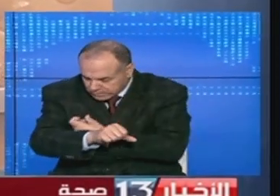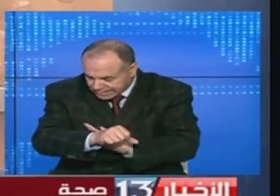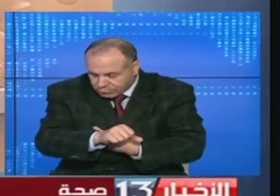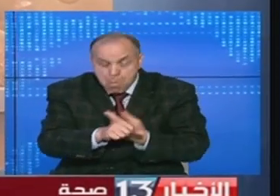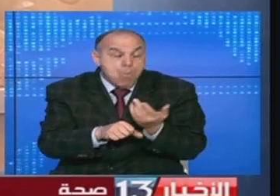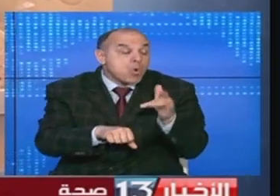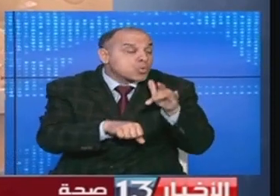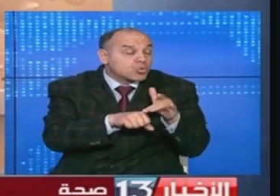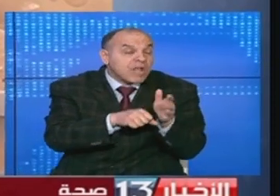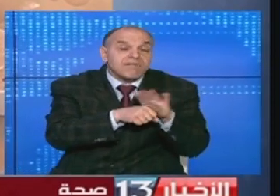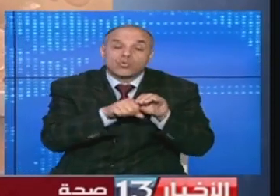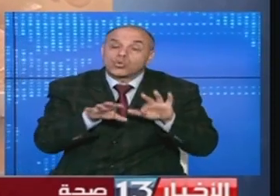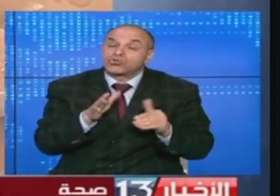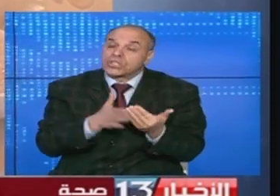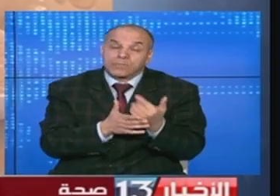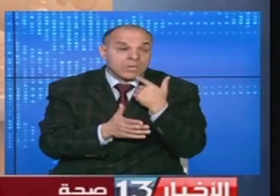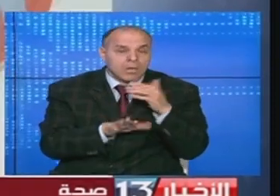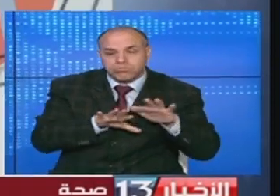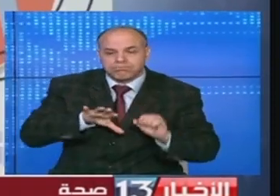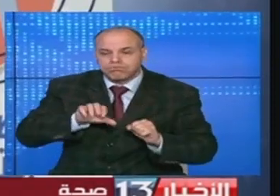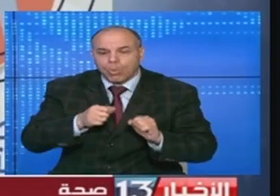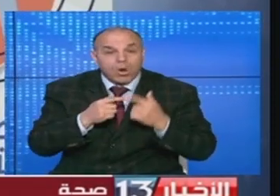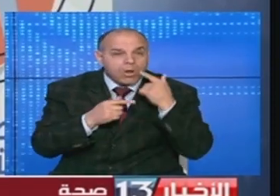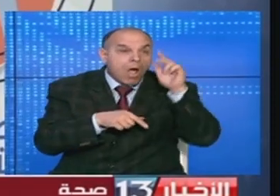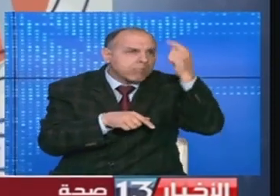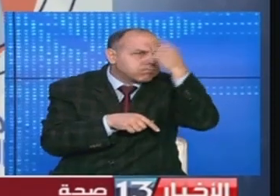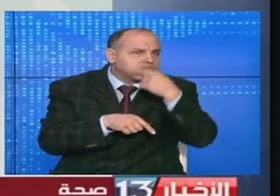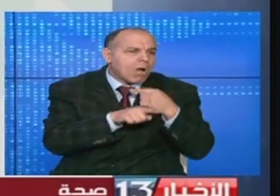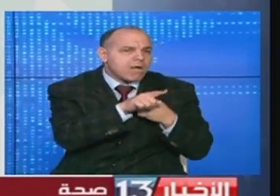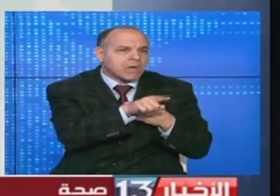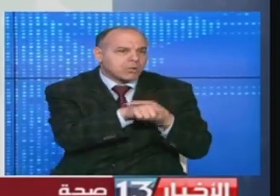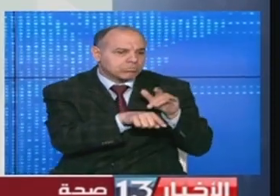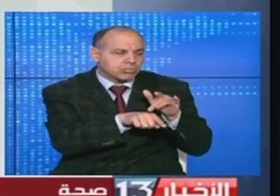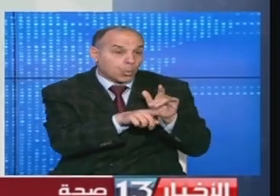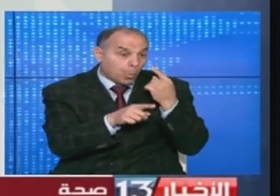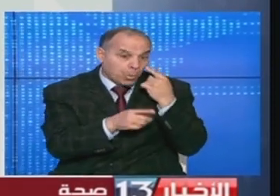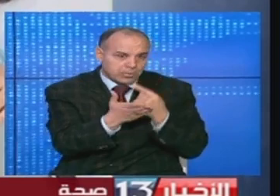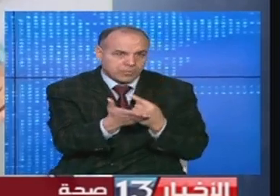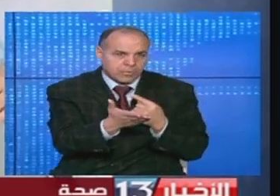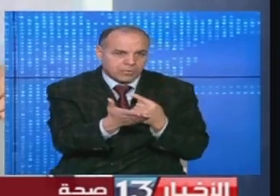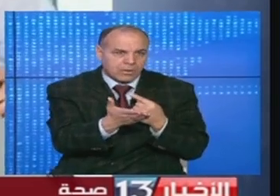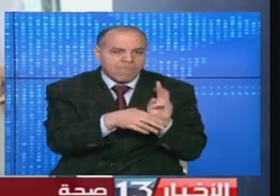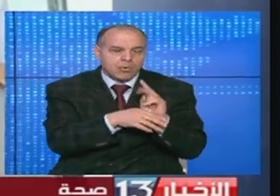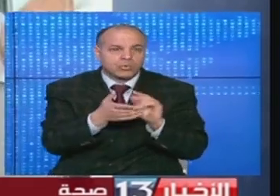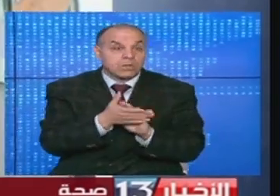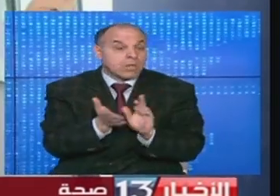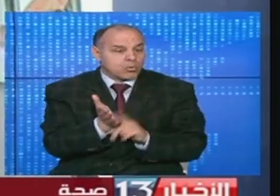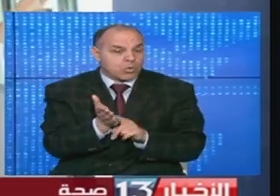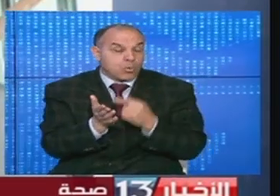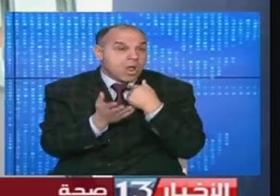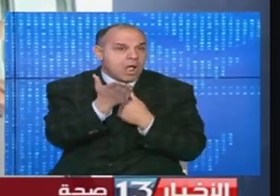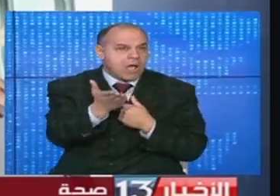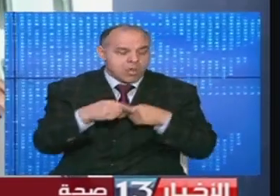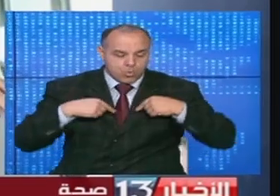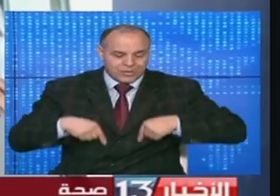بفيروس كورونا المستجد اجراء شمل الذين ظهرت عليهم عوارض الاصابه بهذا الفيروس لتؤكد لاحقا